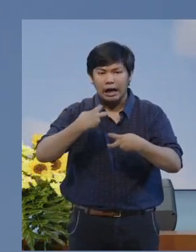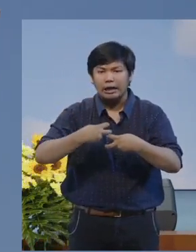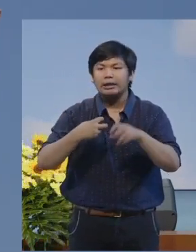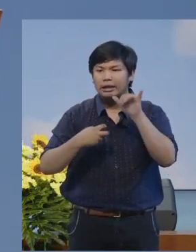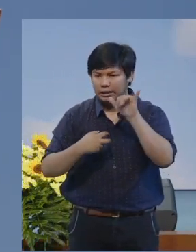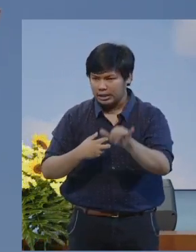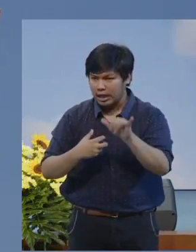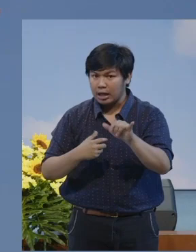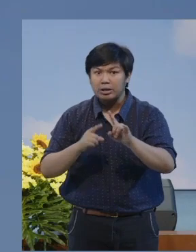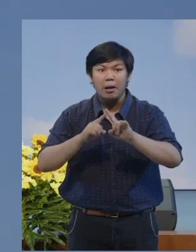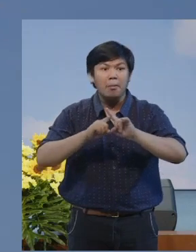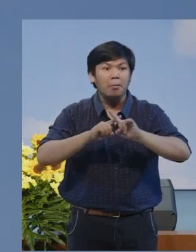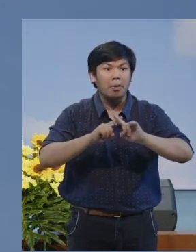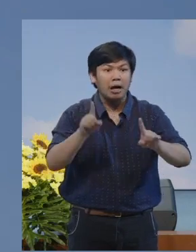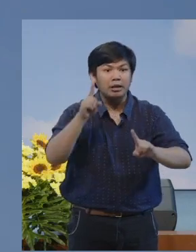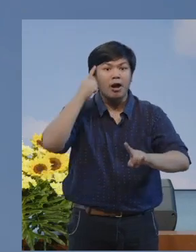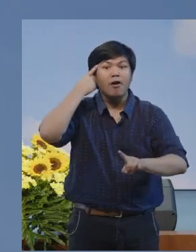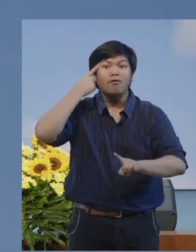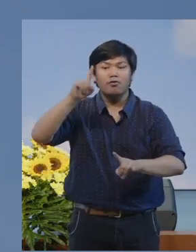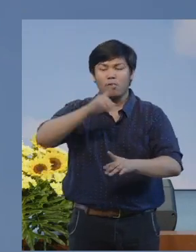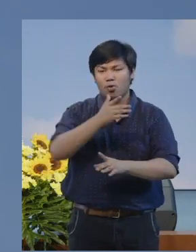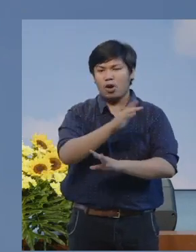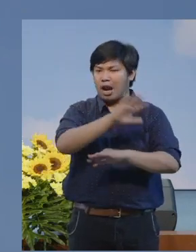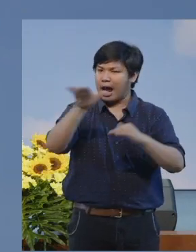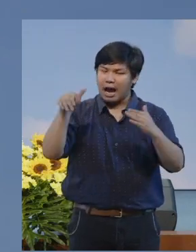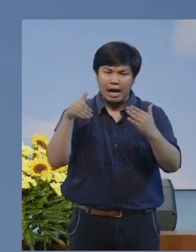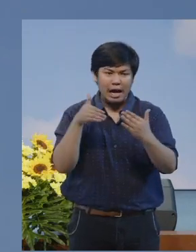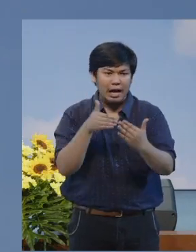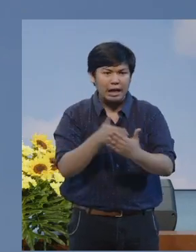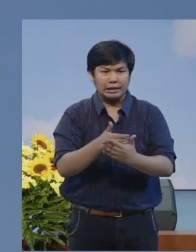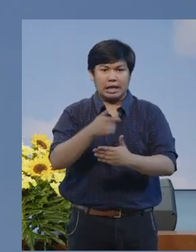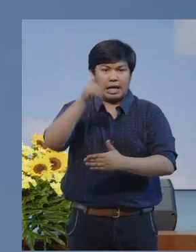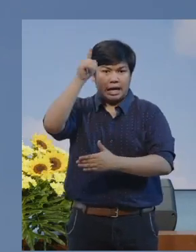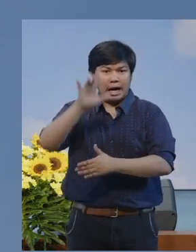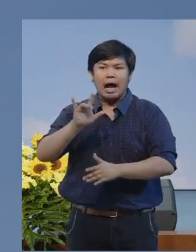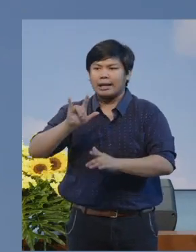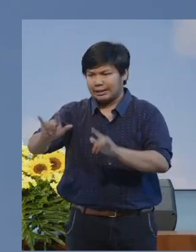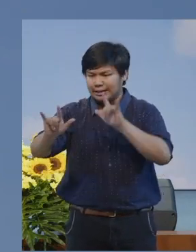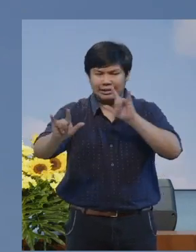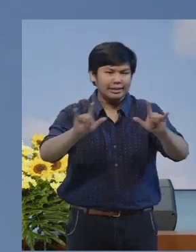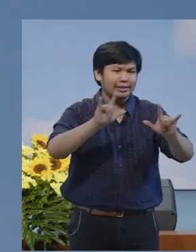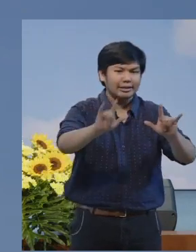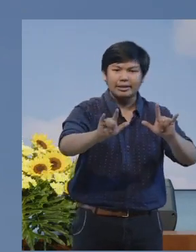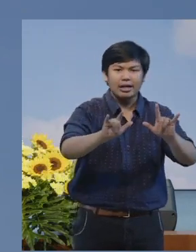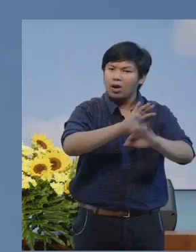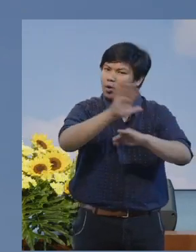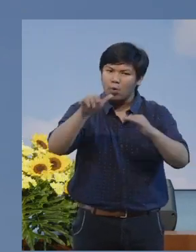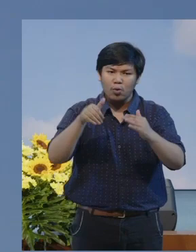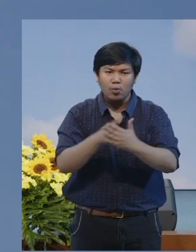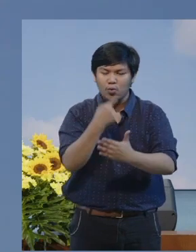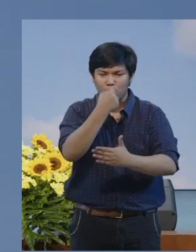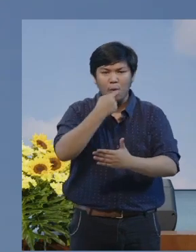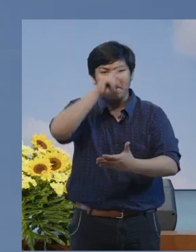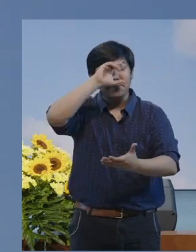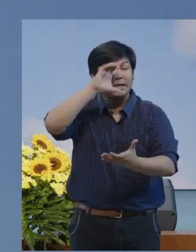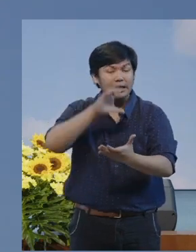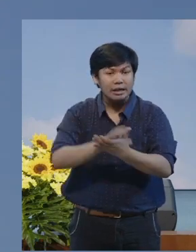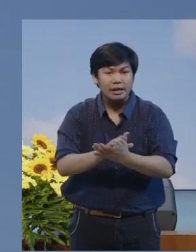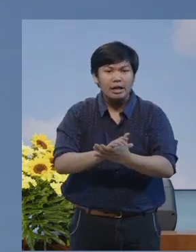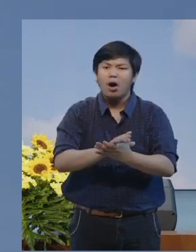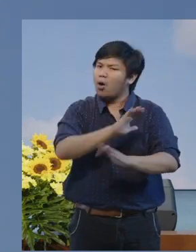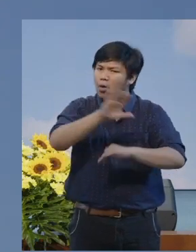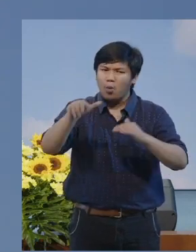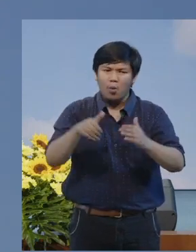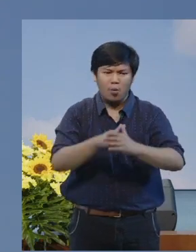niya, "Para sa lahat ng aking tinawag, para sa lahat na nagmamahal sa akin, all things